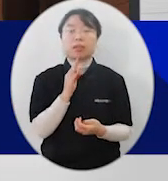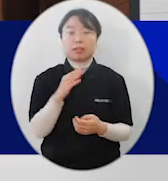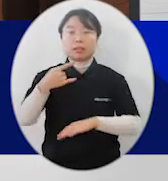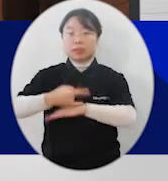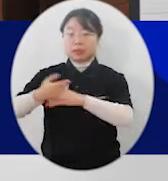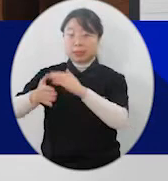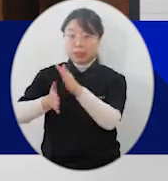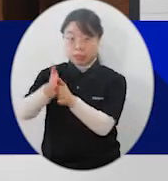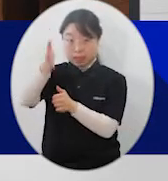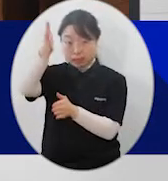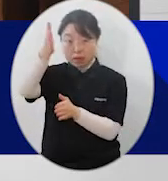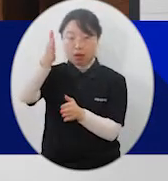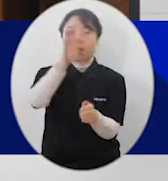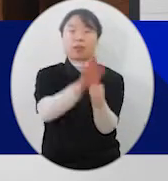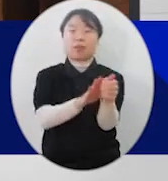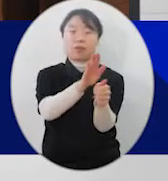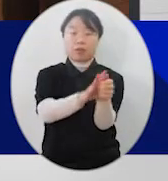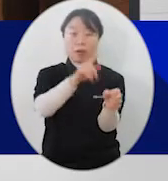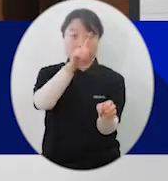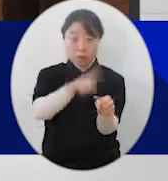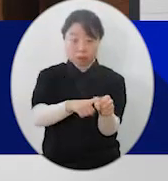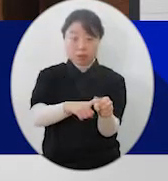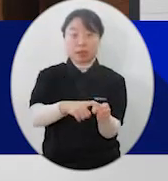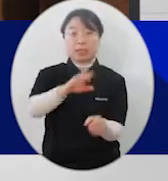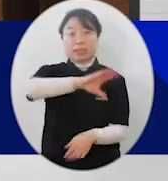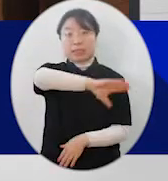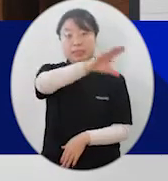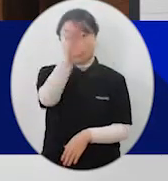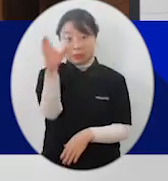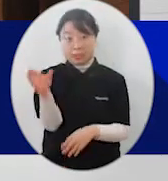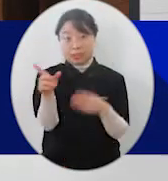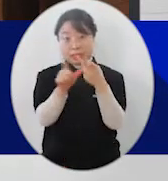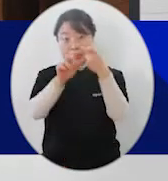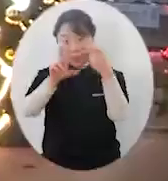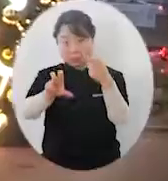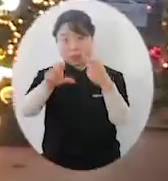위한 대형 크리스마스 트리와 조명 장식을 설치했습니다.